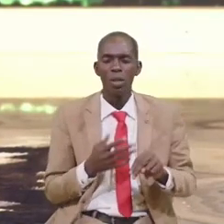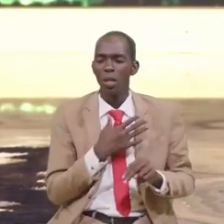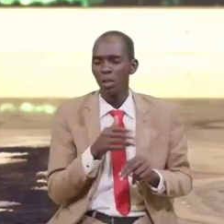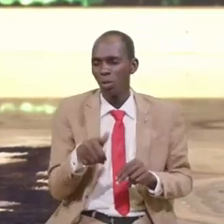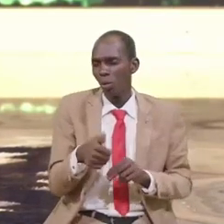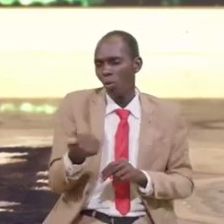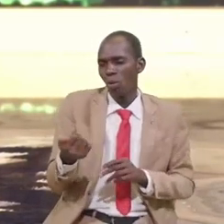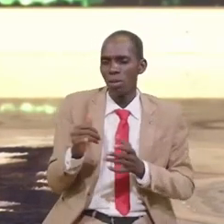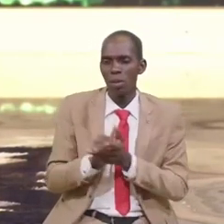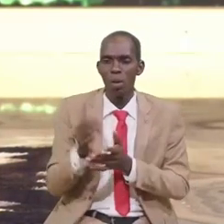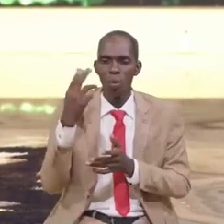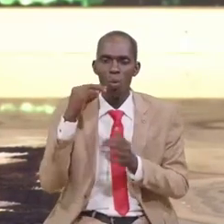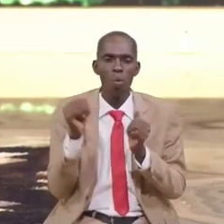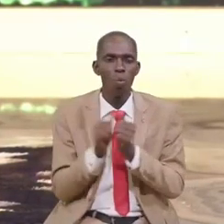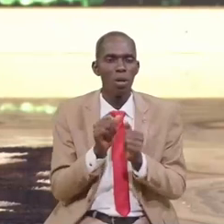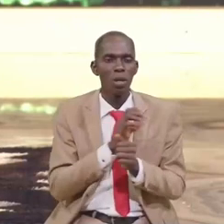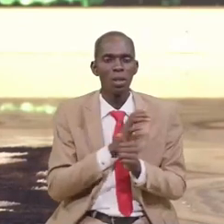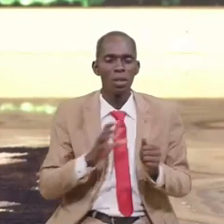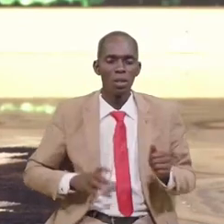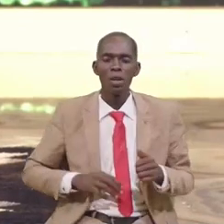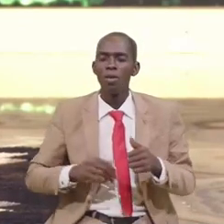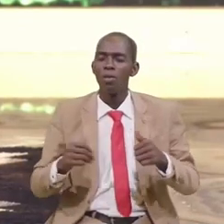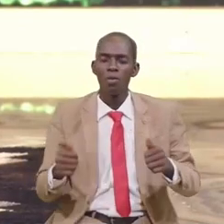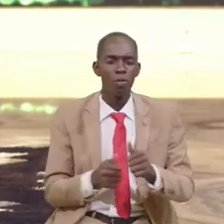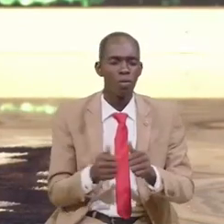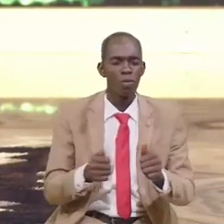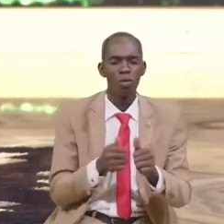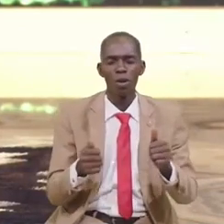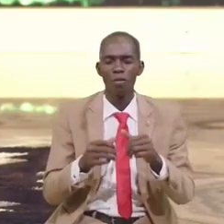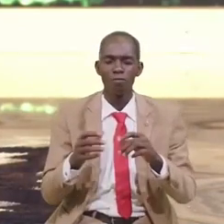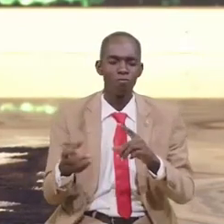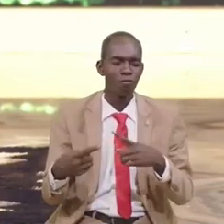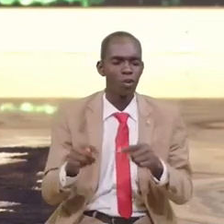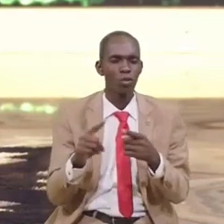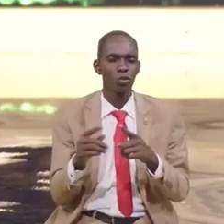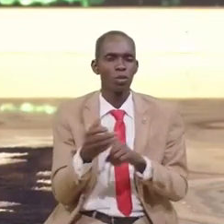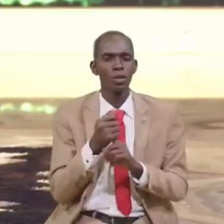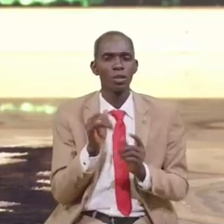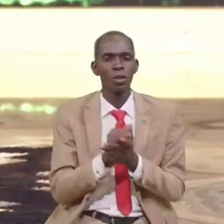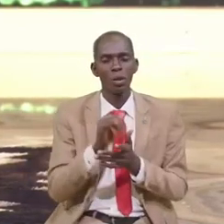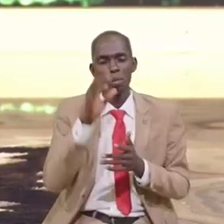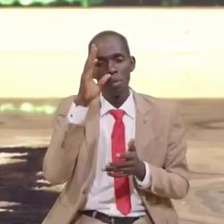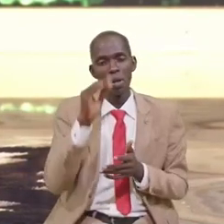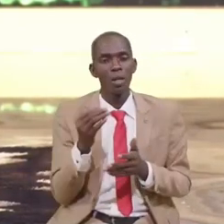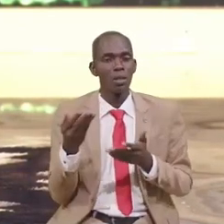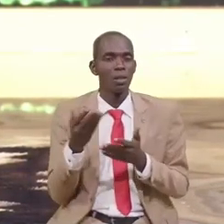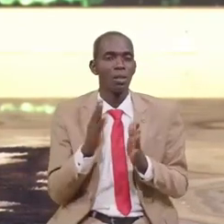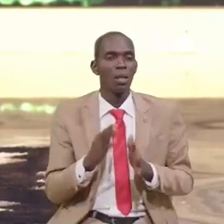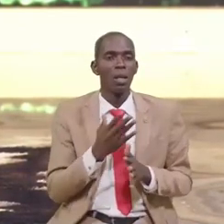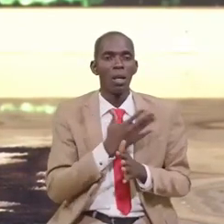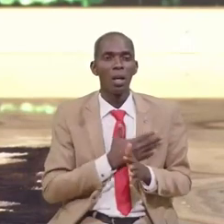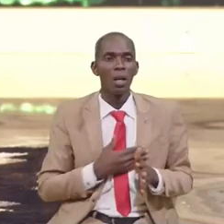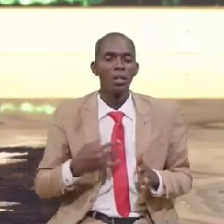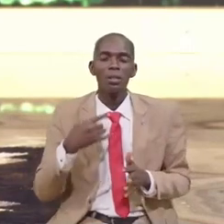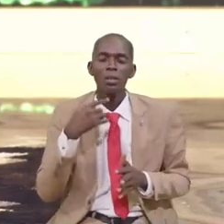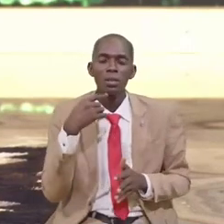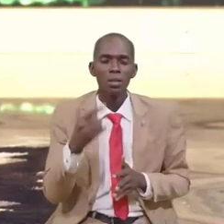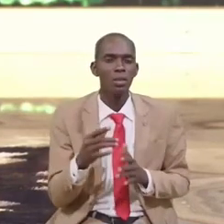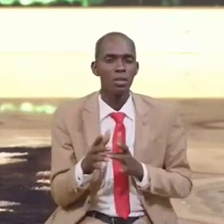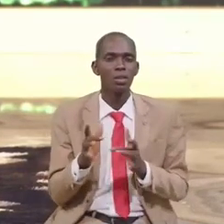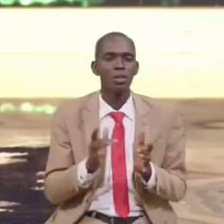à sa recherche. Et quand ils l'eurent trouvé, il lui dit,